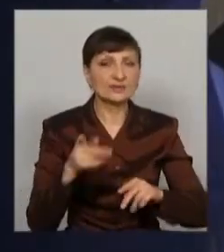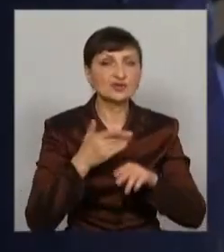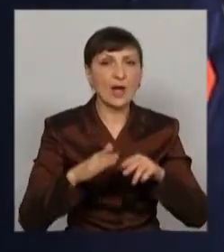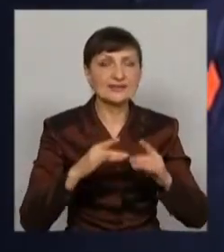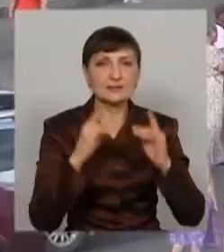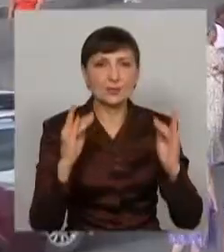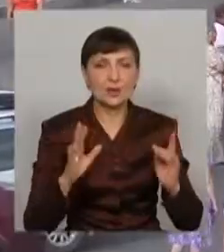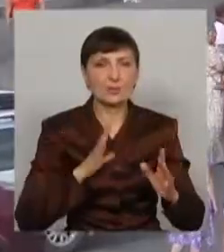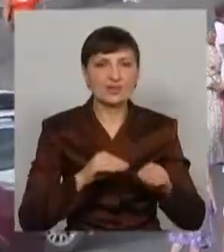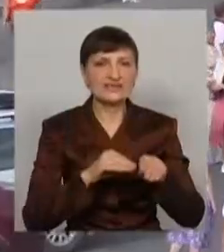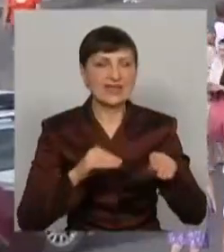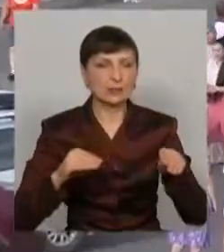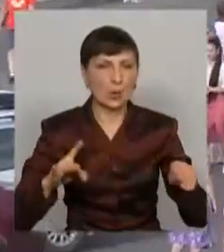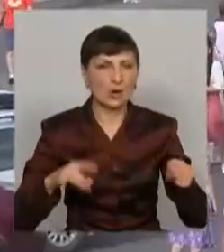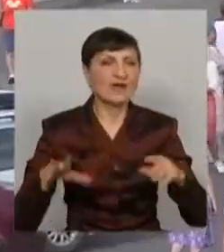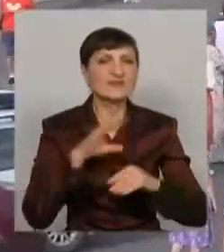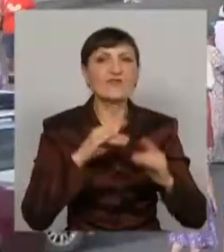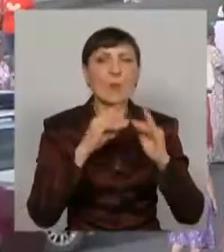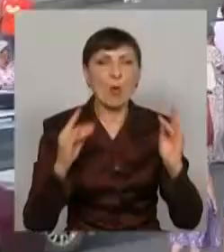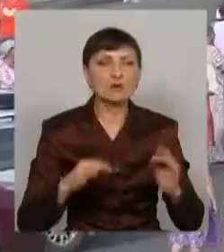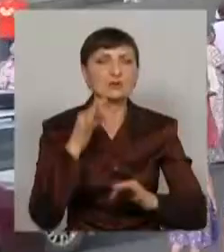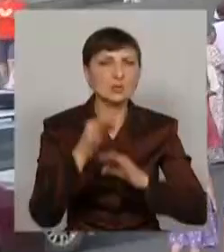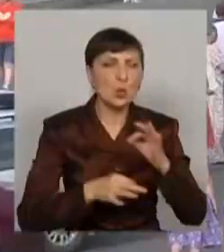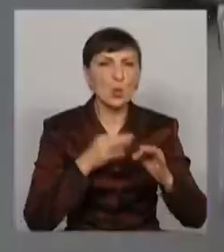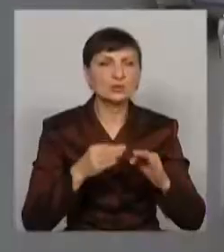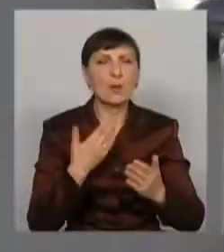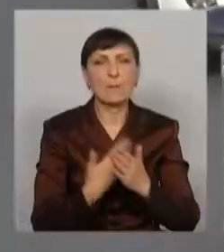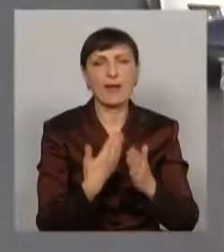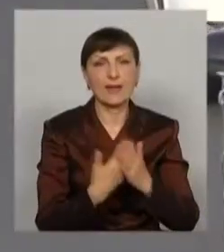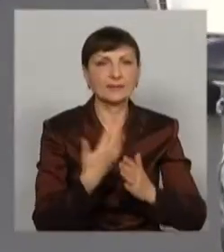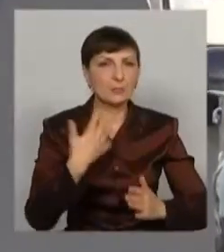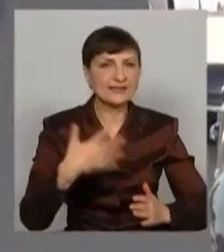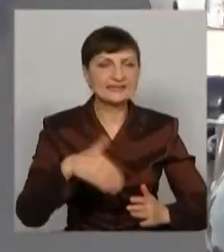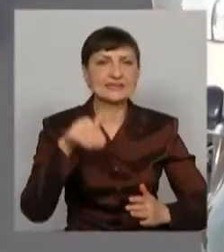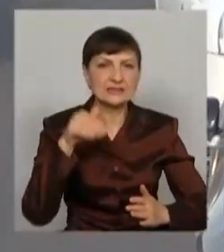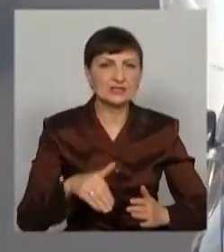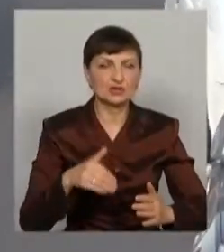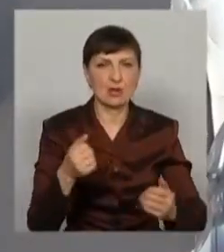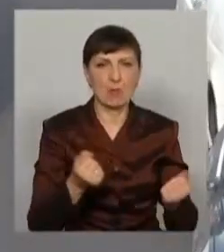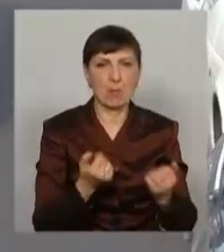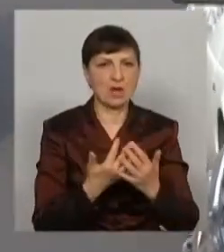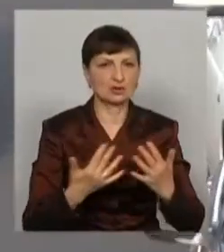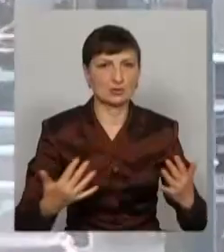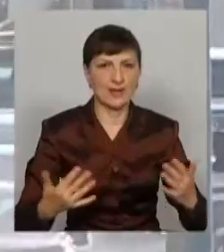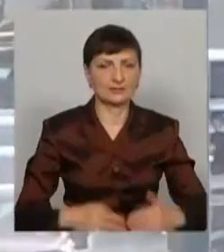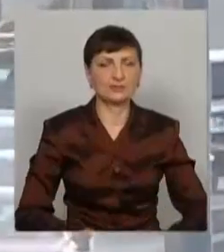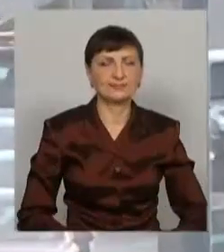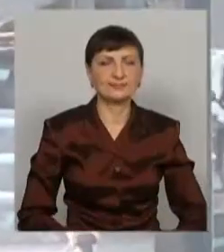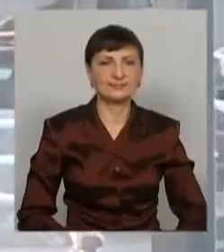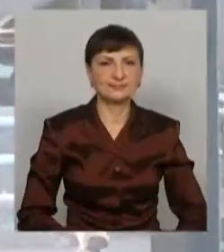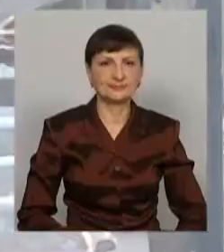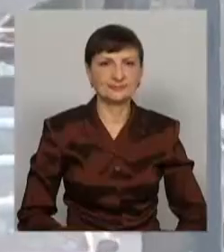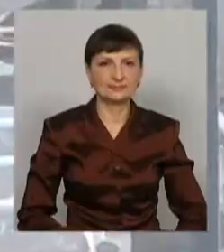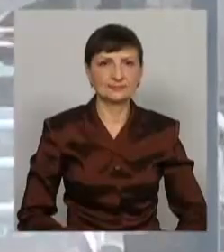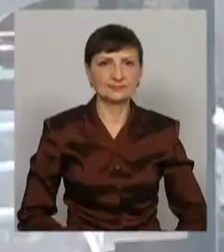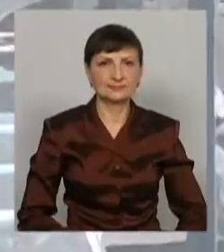эстакады образовались заторы. Всего по мосту ежесуточно передвигается порядка 50 тысяч транспортных средств. Ануар Амангельдинов, Дидар